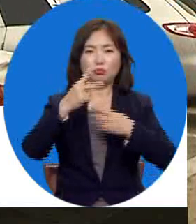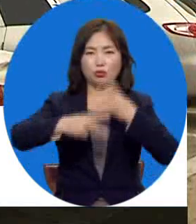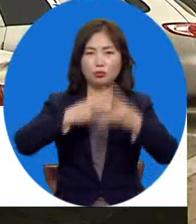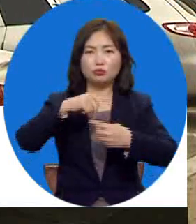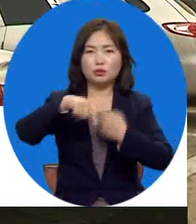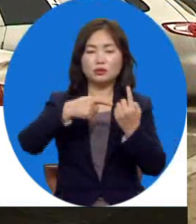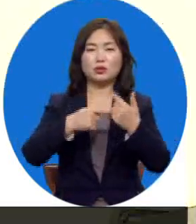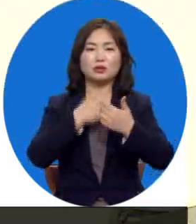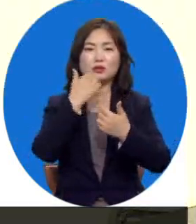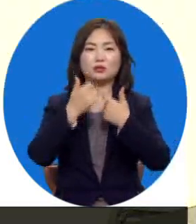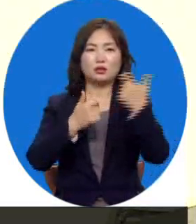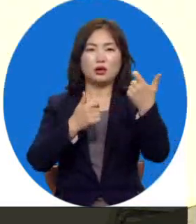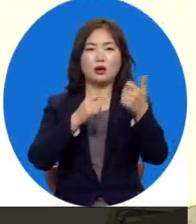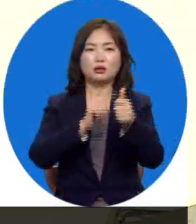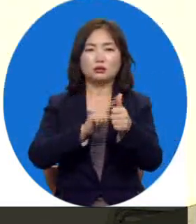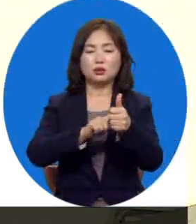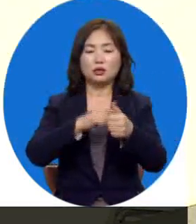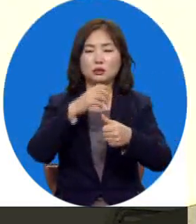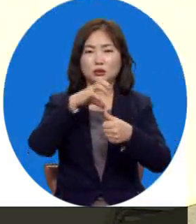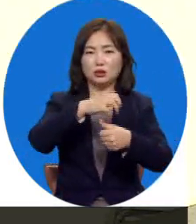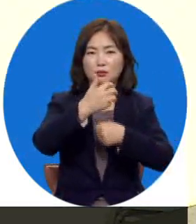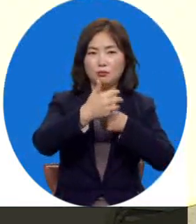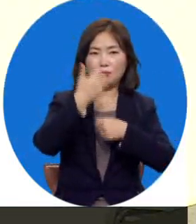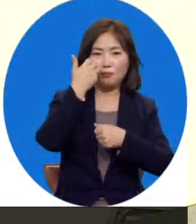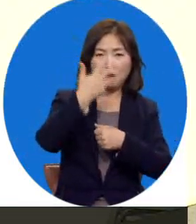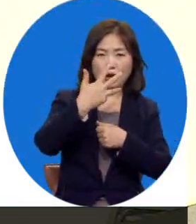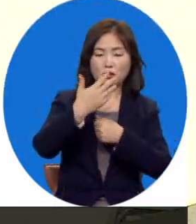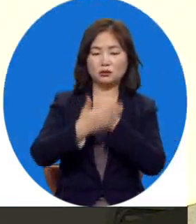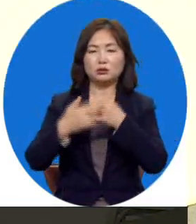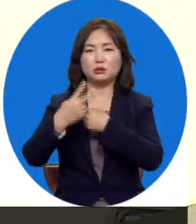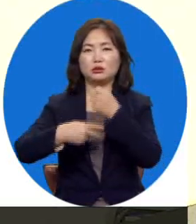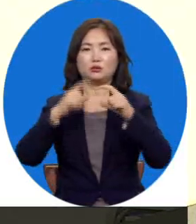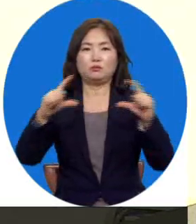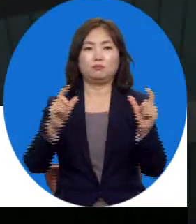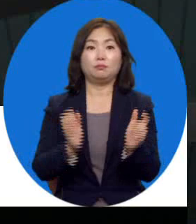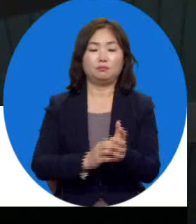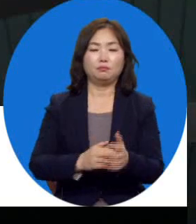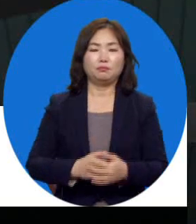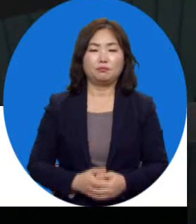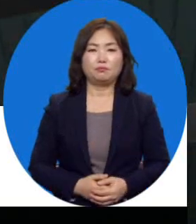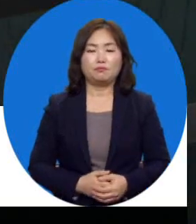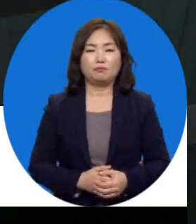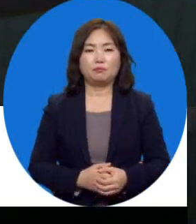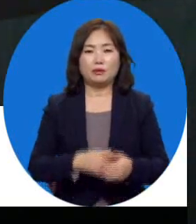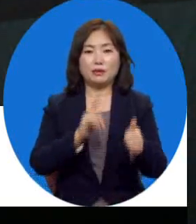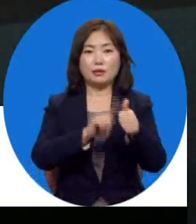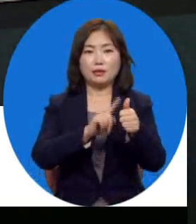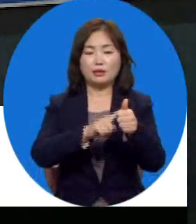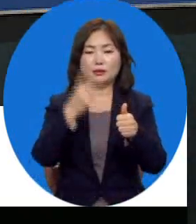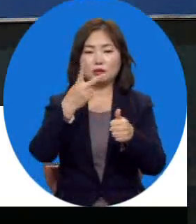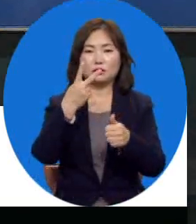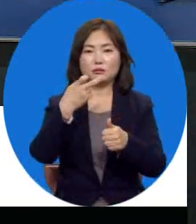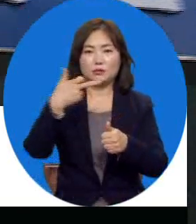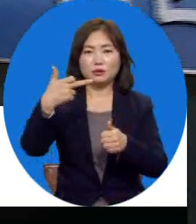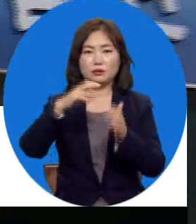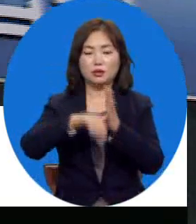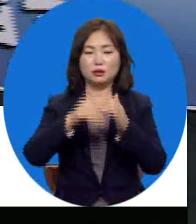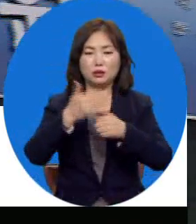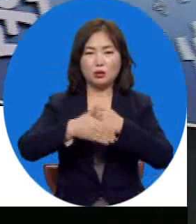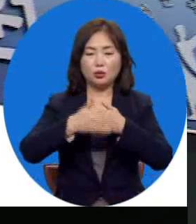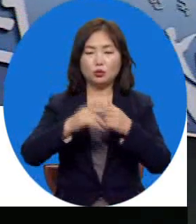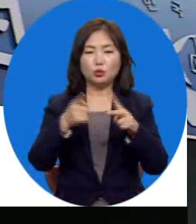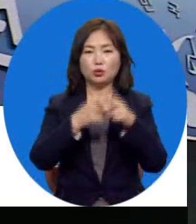프로그램 운영자 60살 A 씨에게 징역 8개월의 집행유예 2년을 선고했습니다. A 씨는 2017년 대구